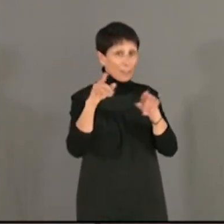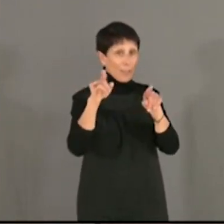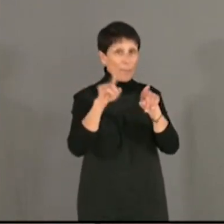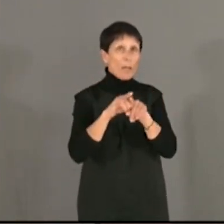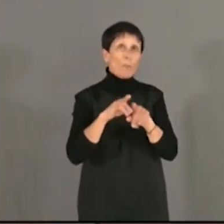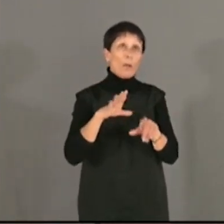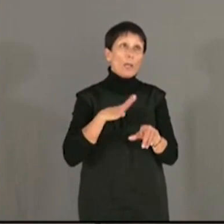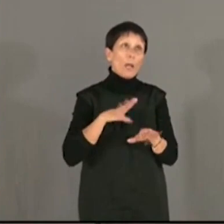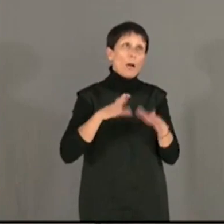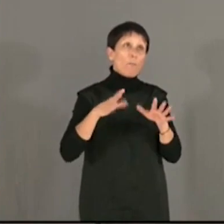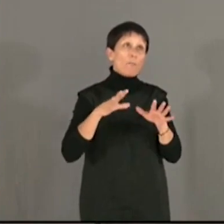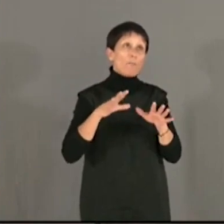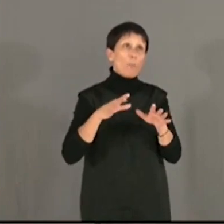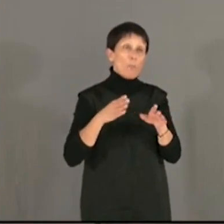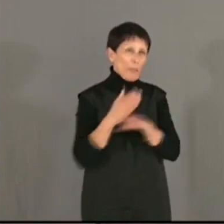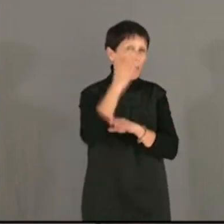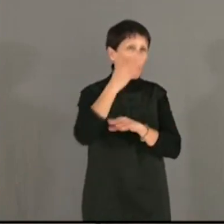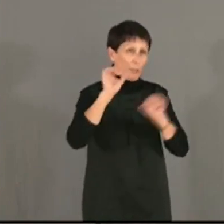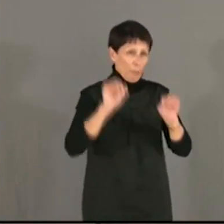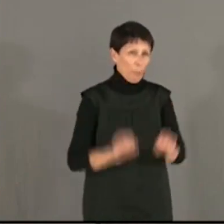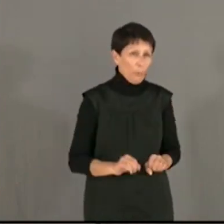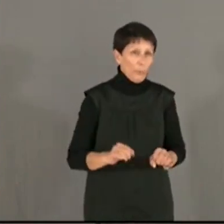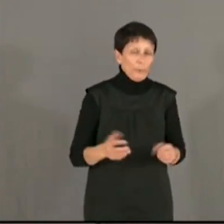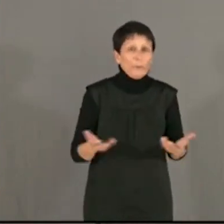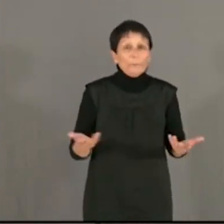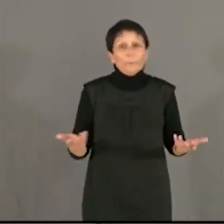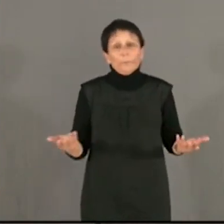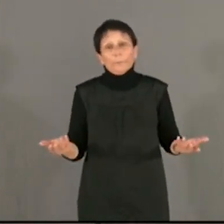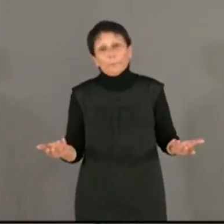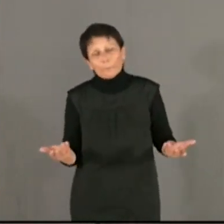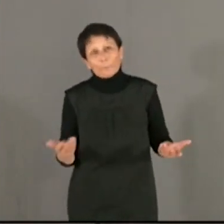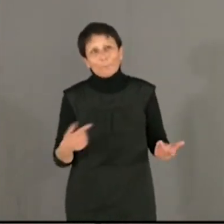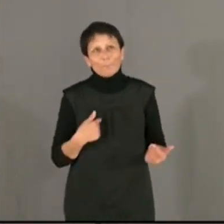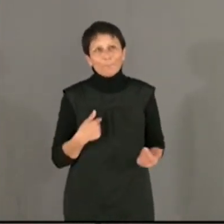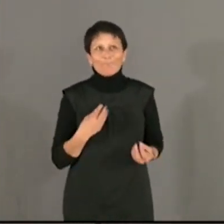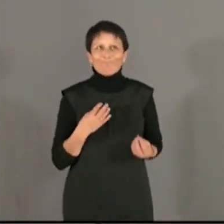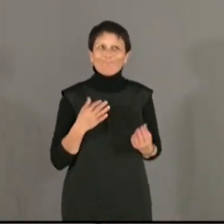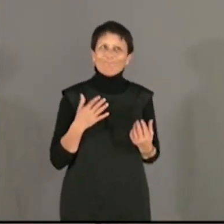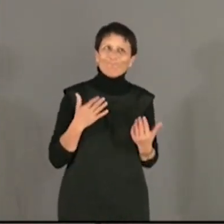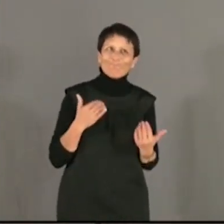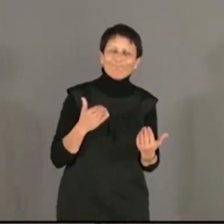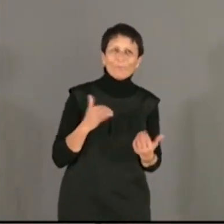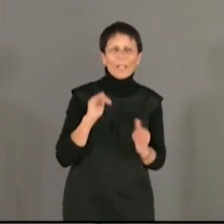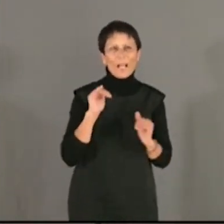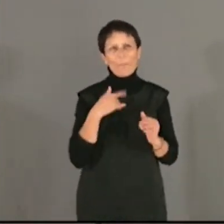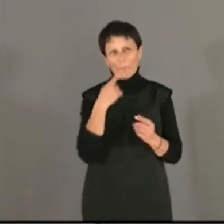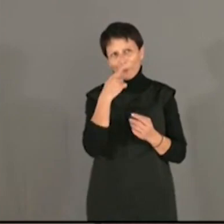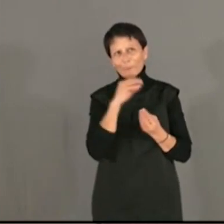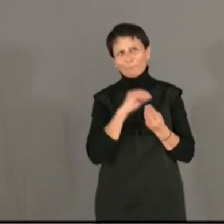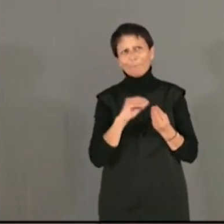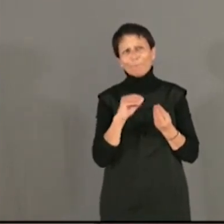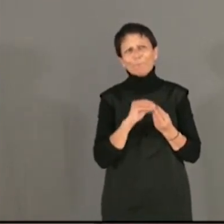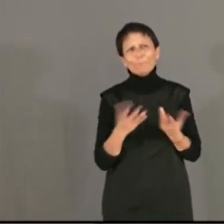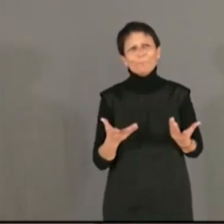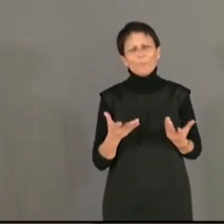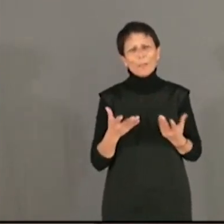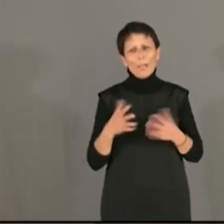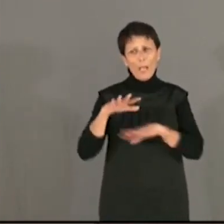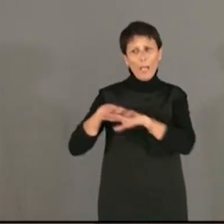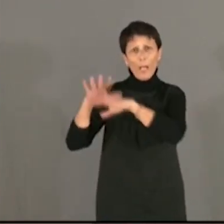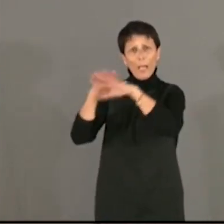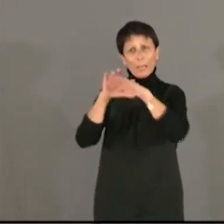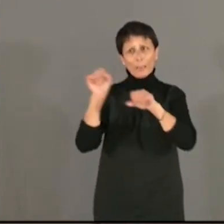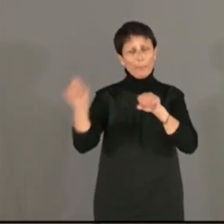qu'on doit aller au-delà. Donc, je serais tenté de dire que, assurément que dans ces